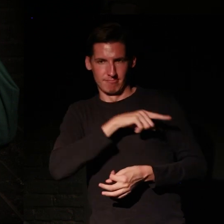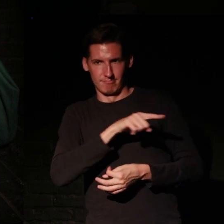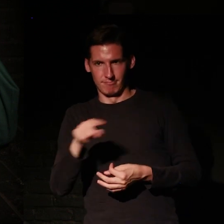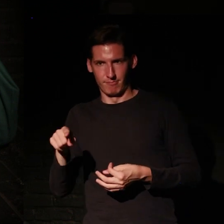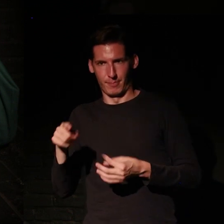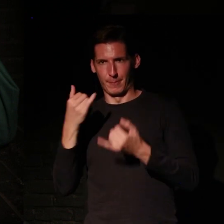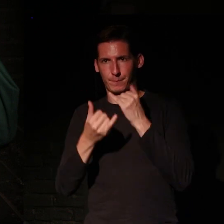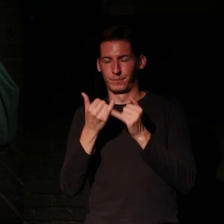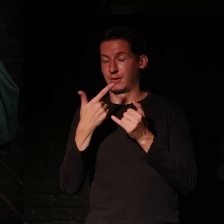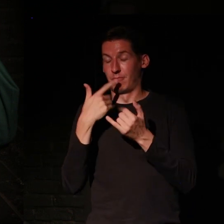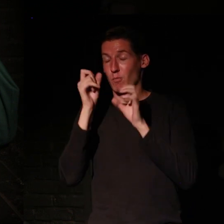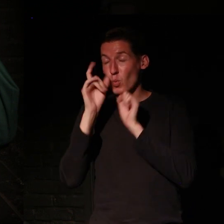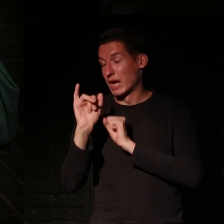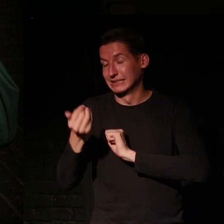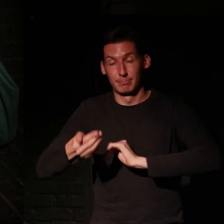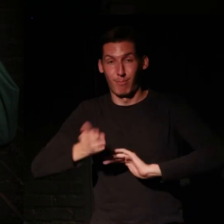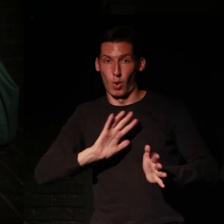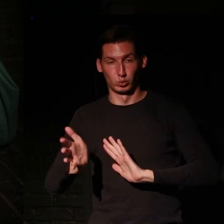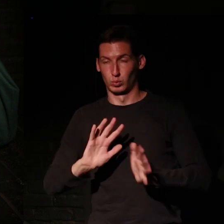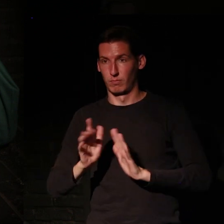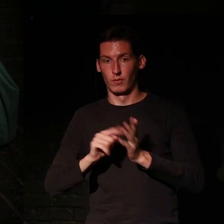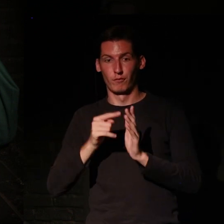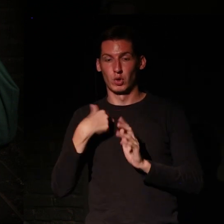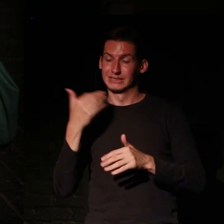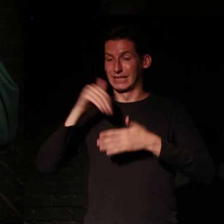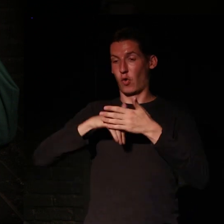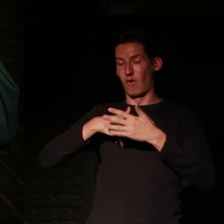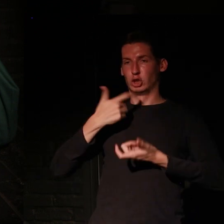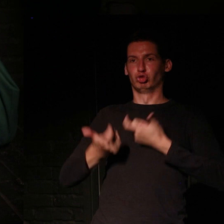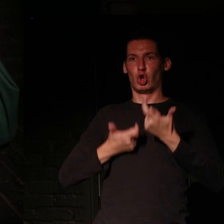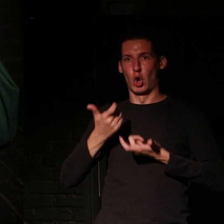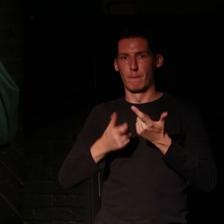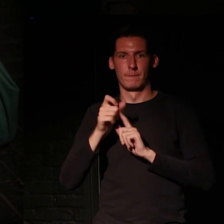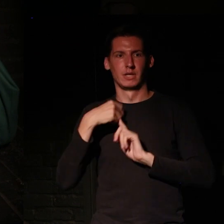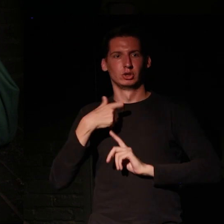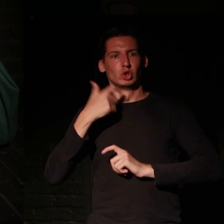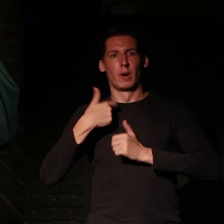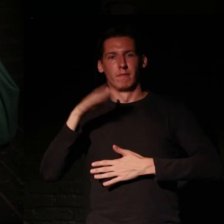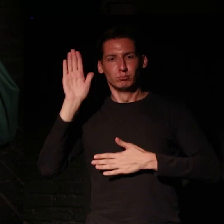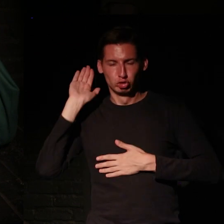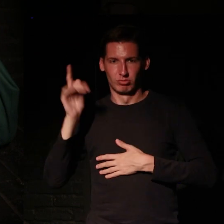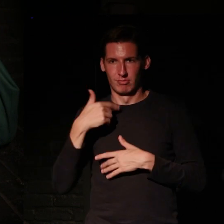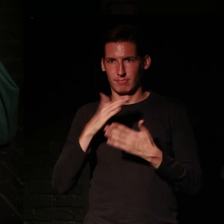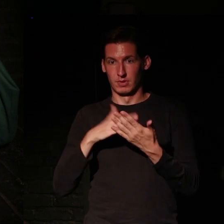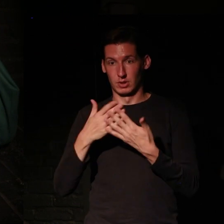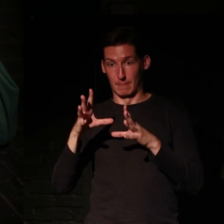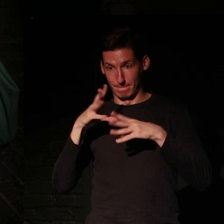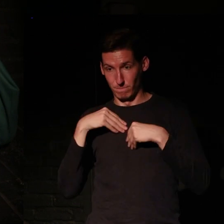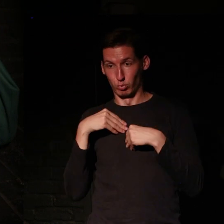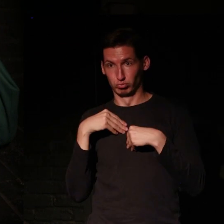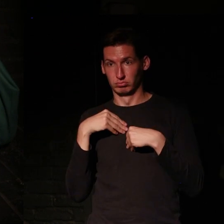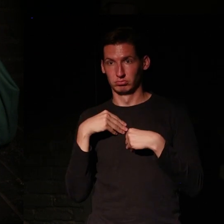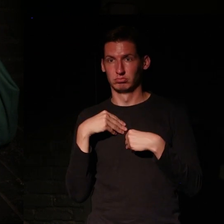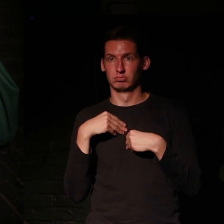w jakikolwiek sposób tego typu stanowisko, tego typu deklaracje można odnieść